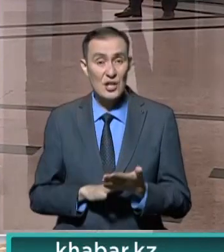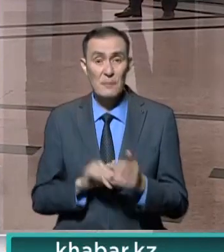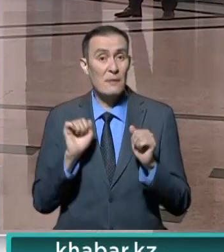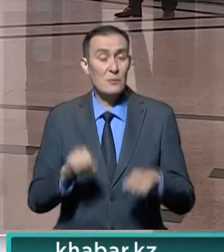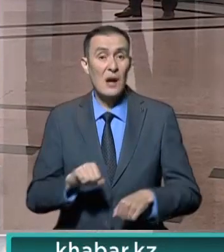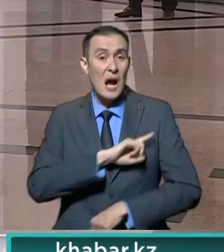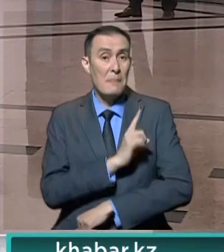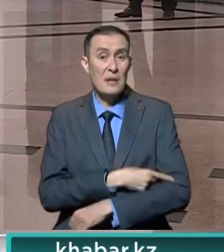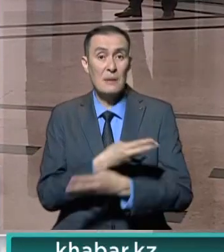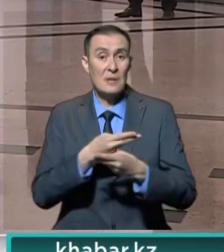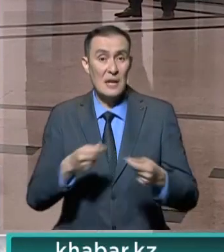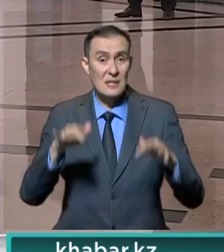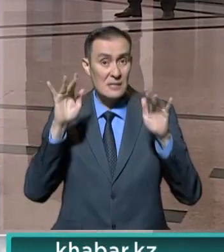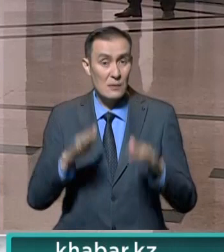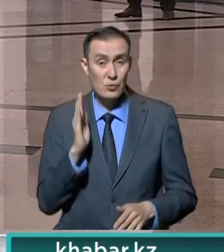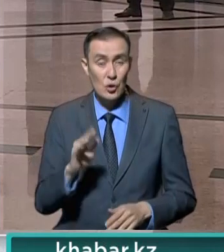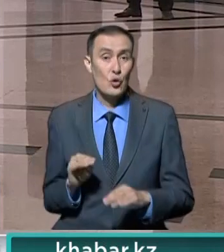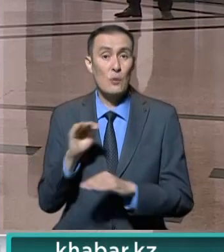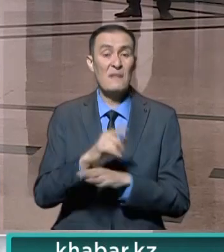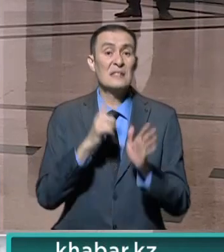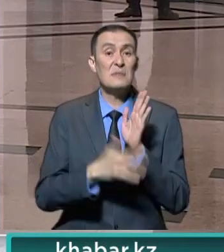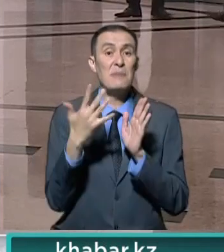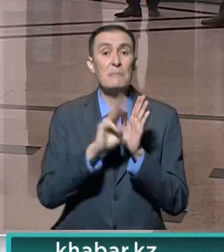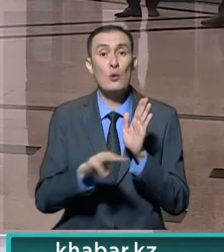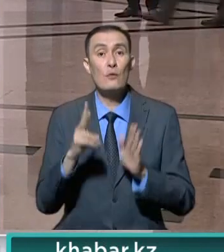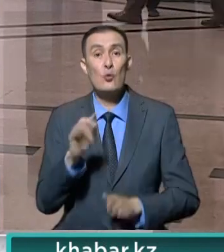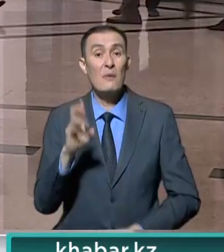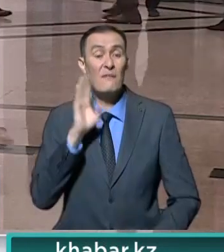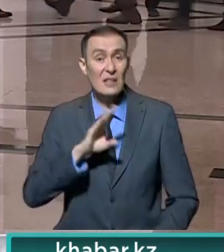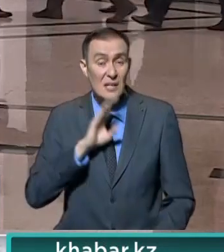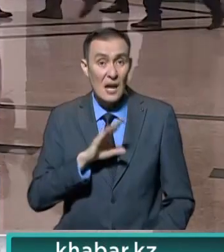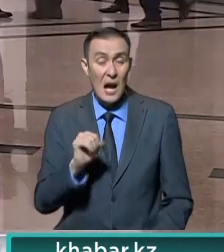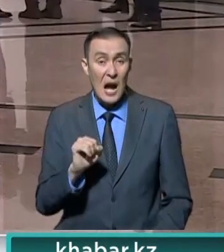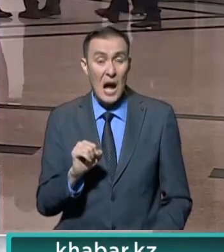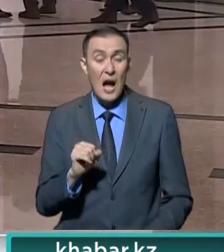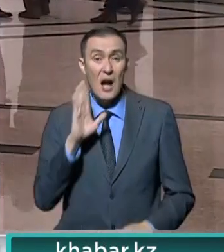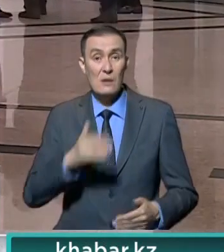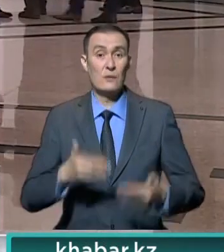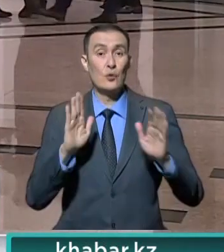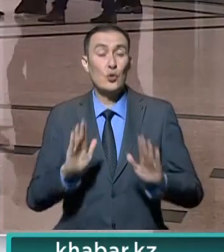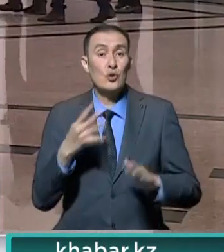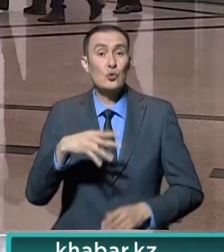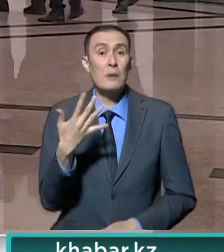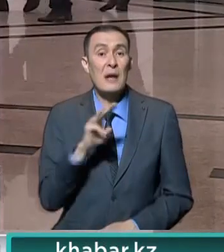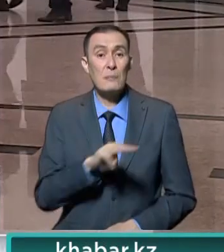возможном обильном таянии снега добавится 75 миллионов кубометров воды, а рассчитано гидросооружение только на